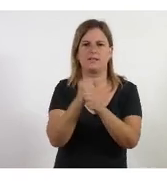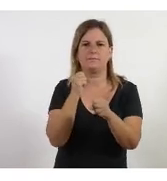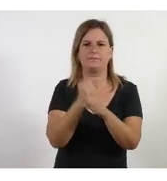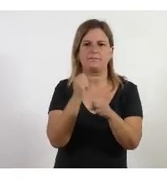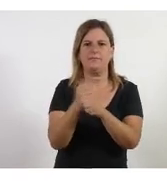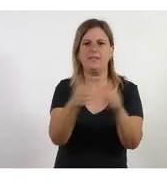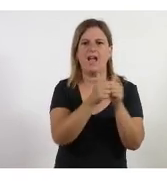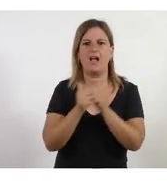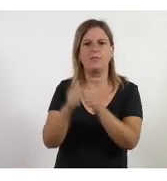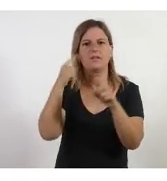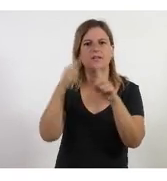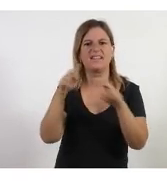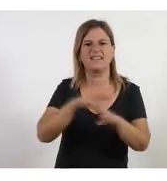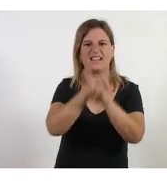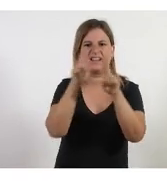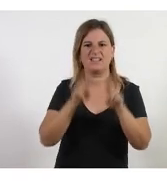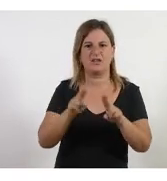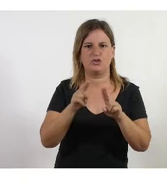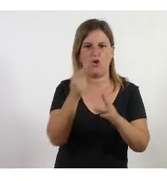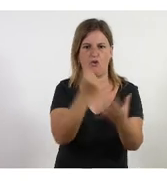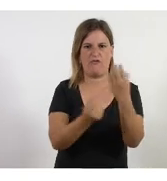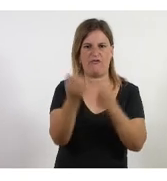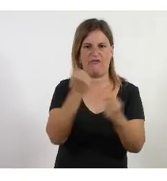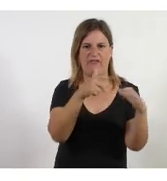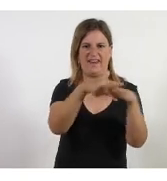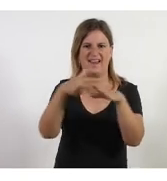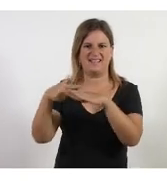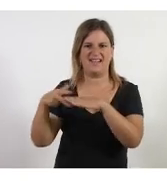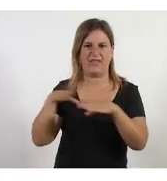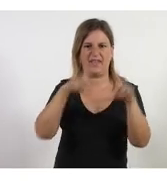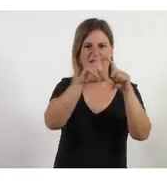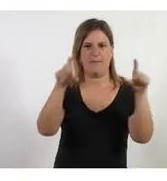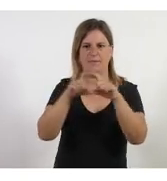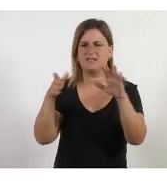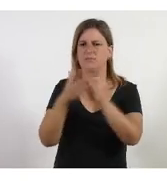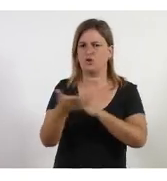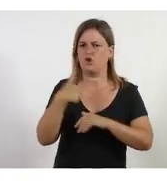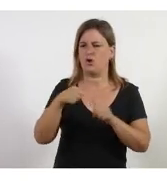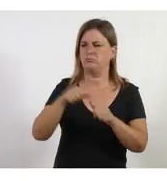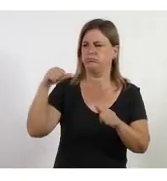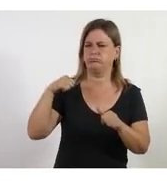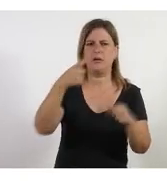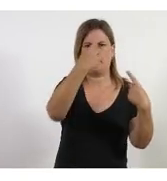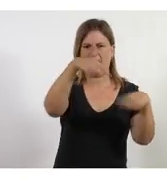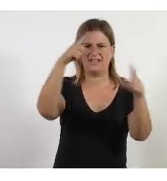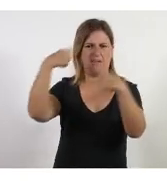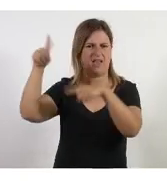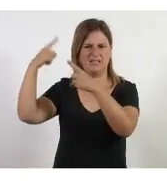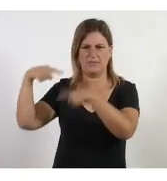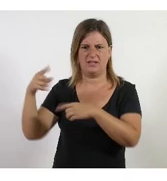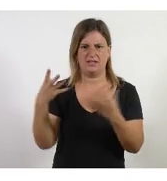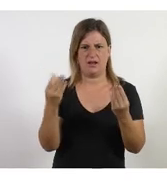la internacionalització financera de les empreses. Per tant, he viatjat molt. I estava en el